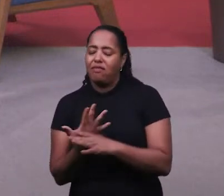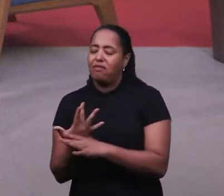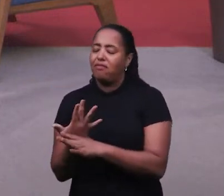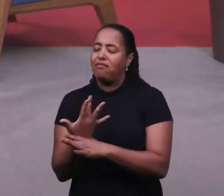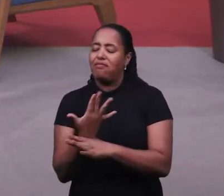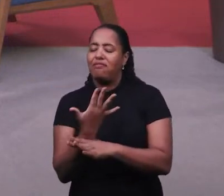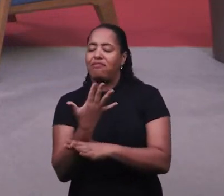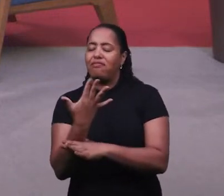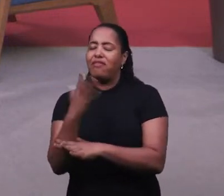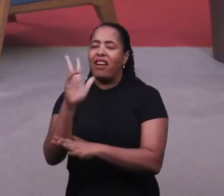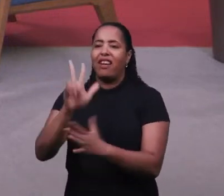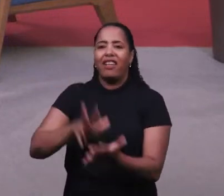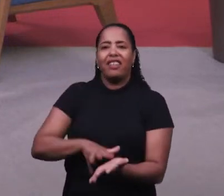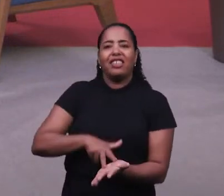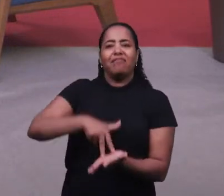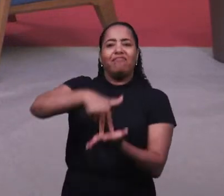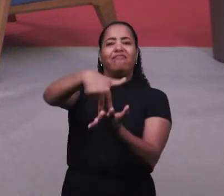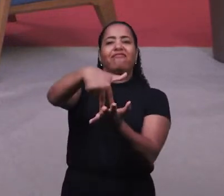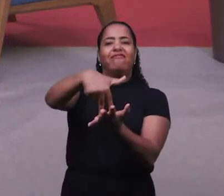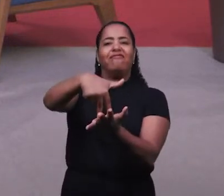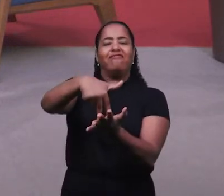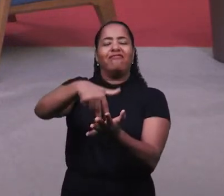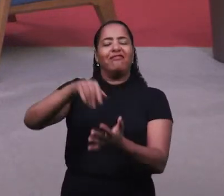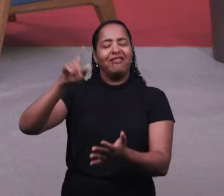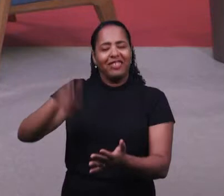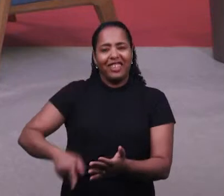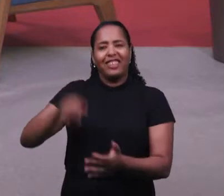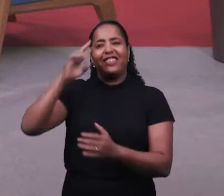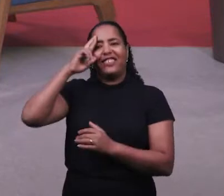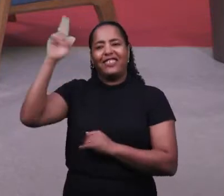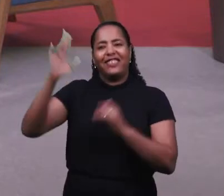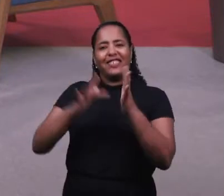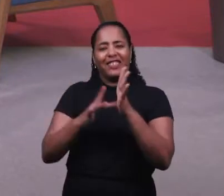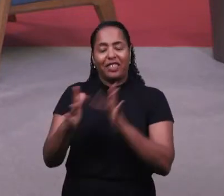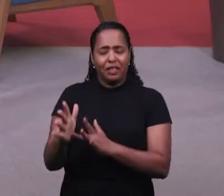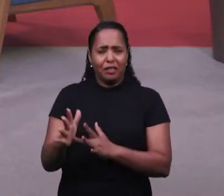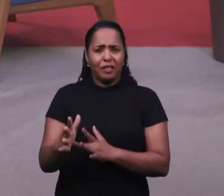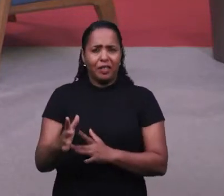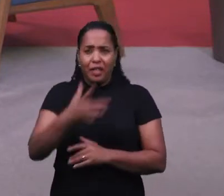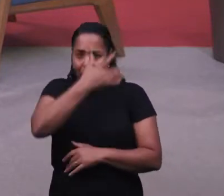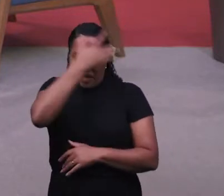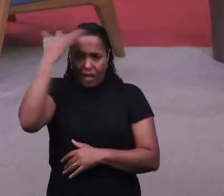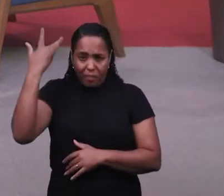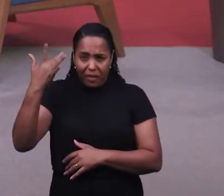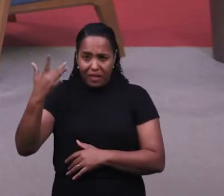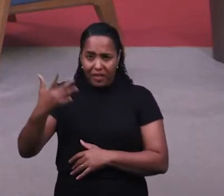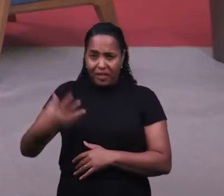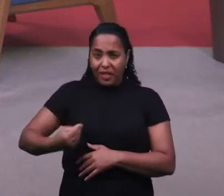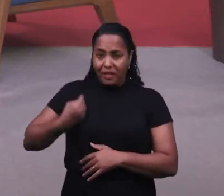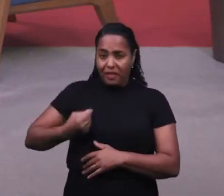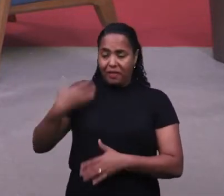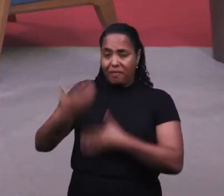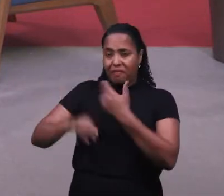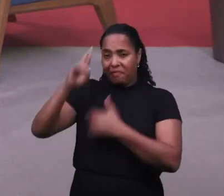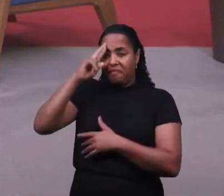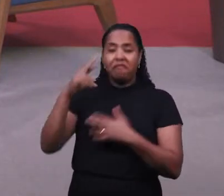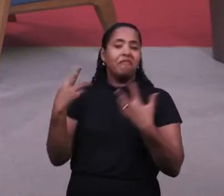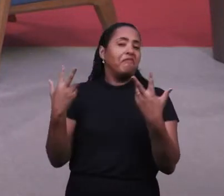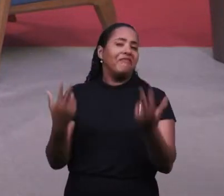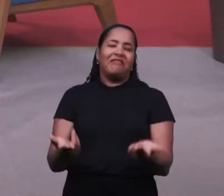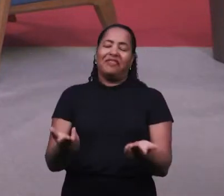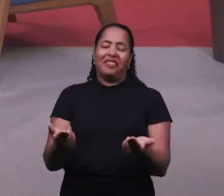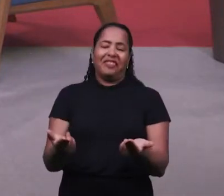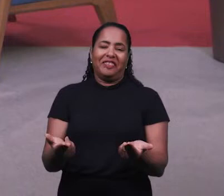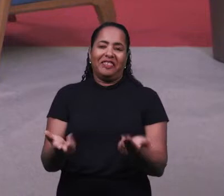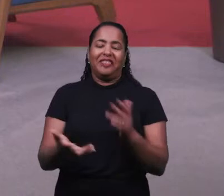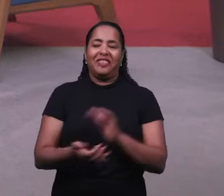poussé de la terre, il a ressuscité, n'est-ce pas? C'est le Seigneur Jésus. Et celui qui est en Jésus va aussi pousser, il